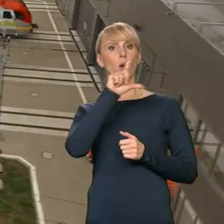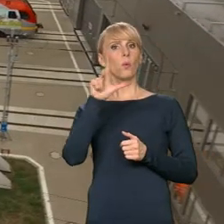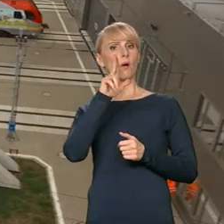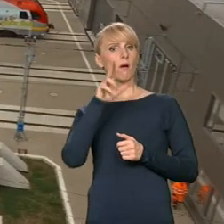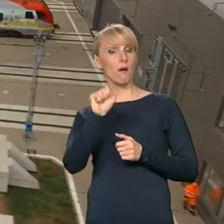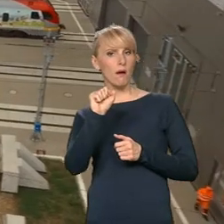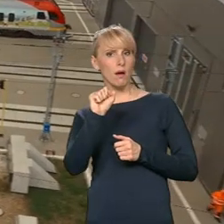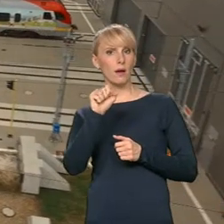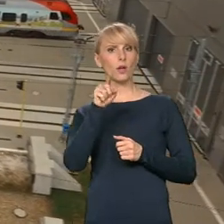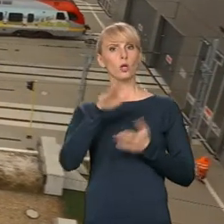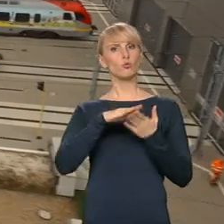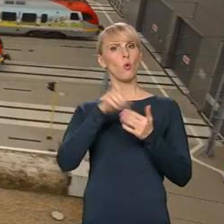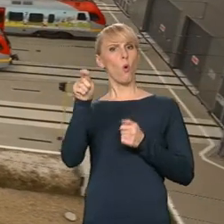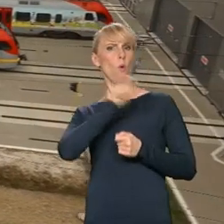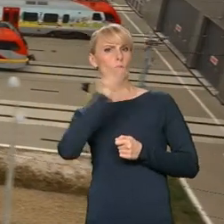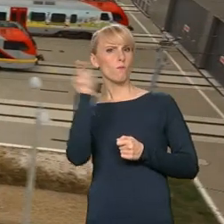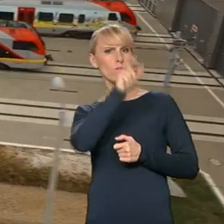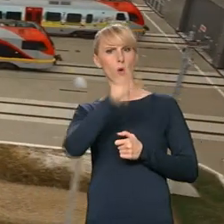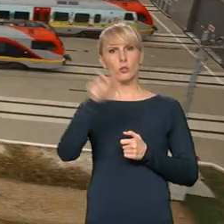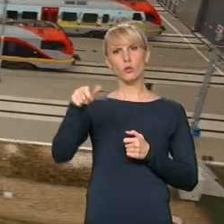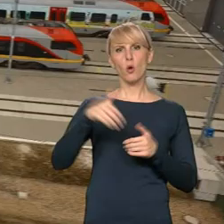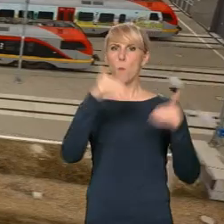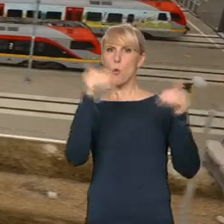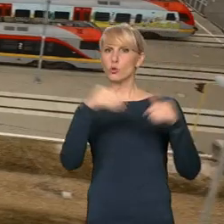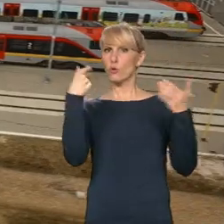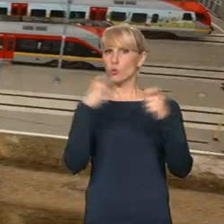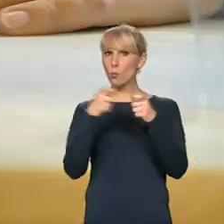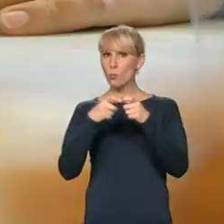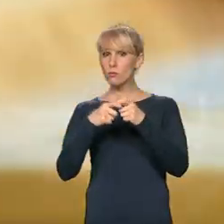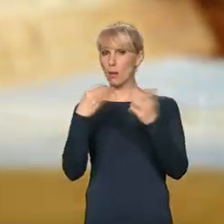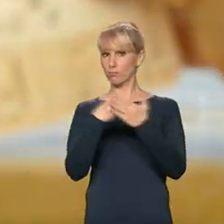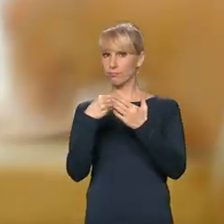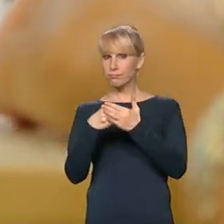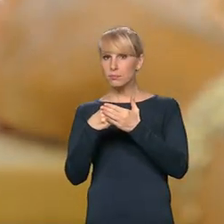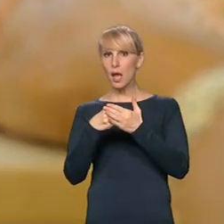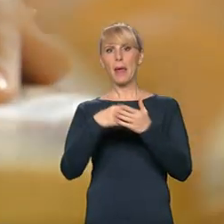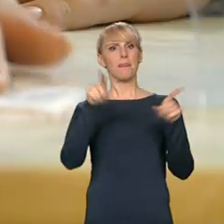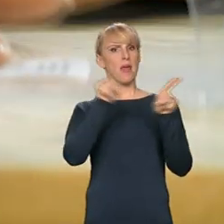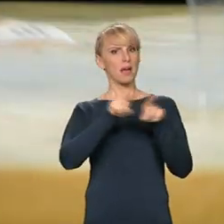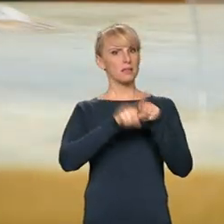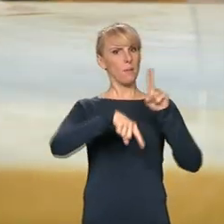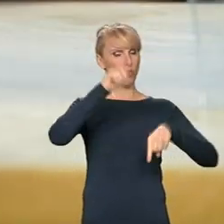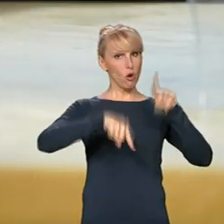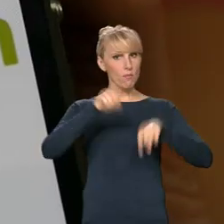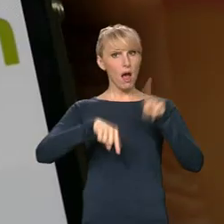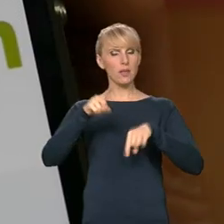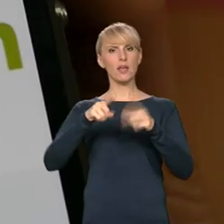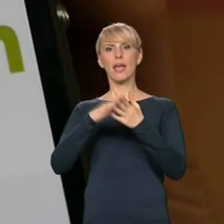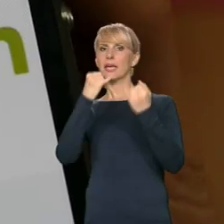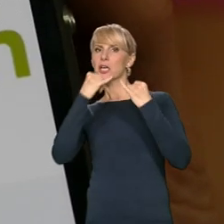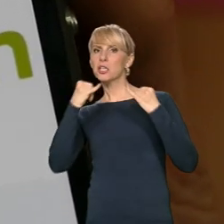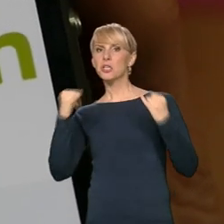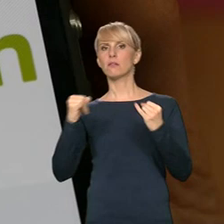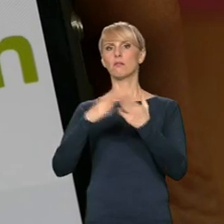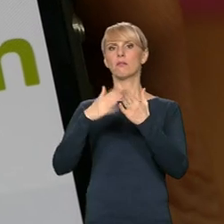Polska Kolej Aglomeracyjna zapewnia swoim pasażerom wiele możliwości zakupu biletów, dbając zarówno o tradycjonalistów, jak i o